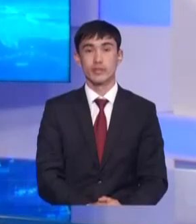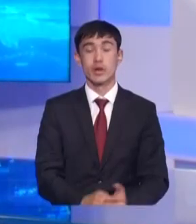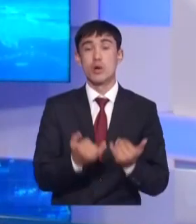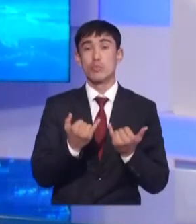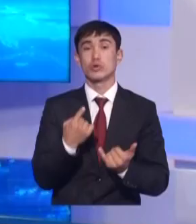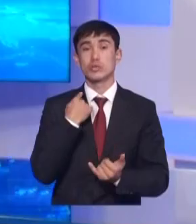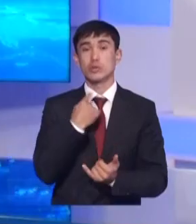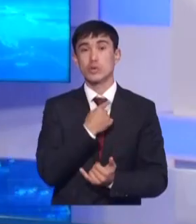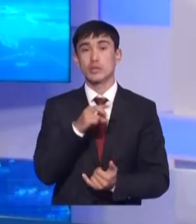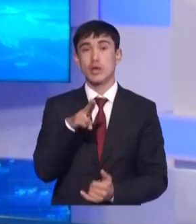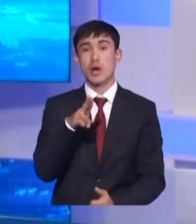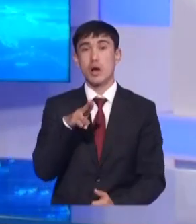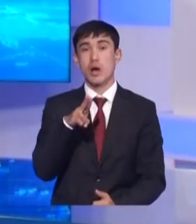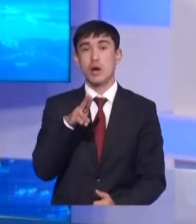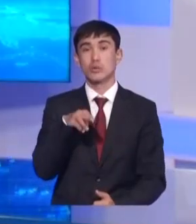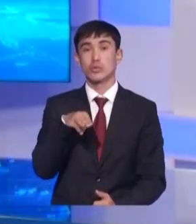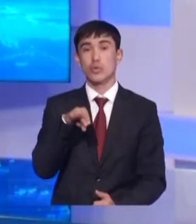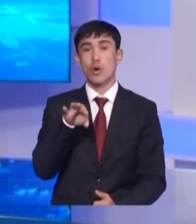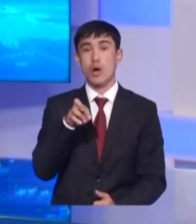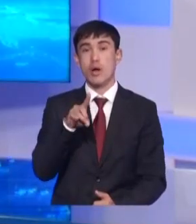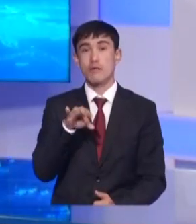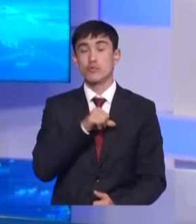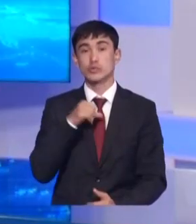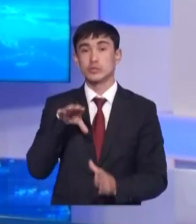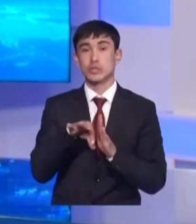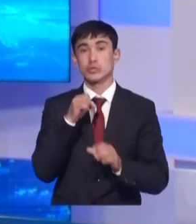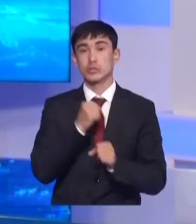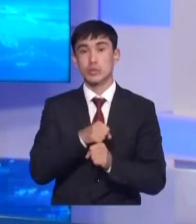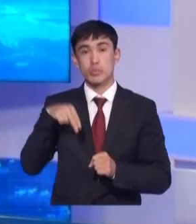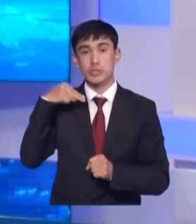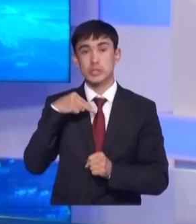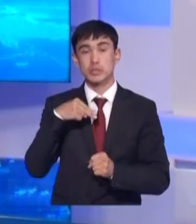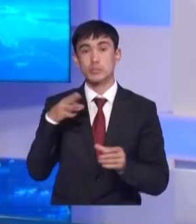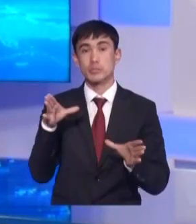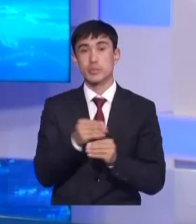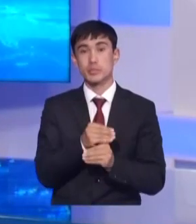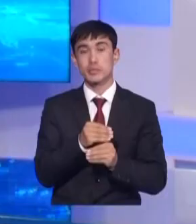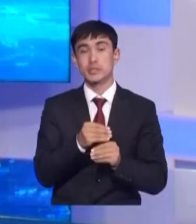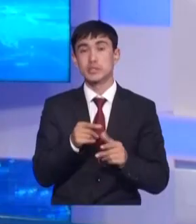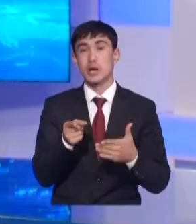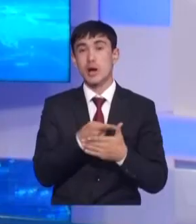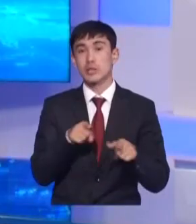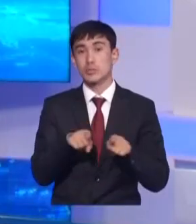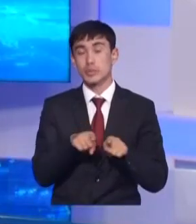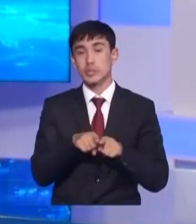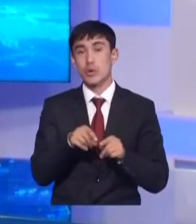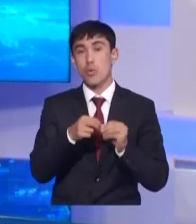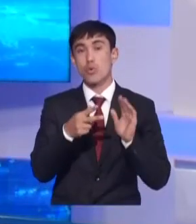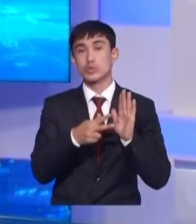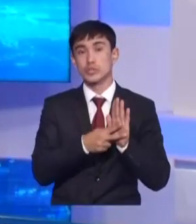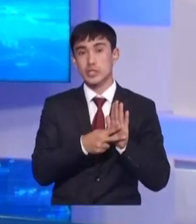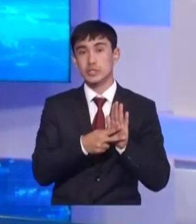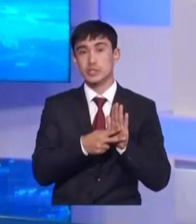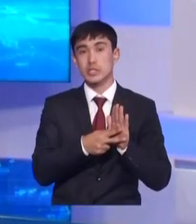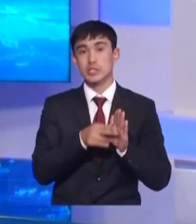Бүгін Талдықорғанда Қасым Жомарт өз таңдауын жасады. Президентімізбен аттас азамат күні кеше ғана 18 жасқа толған